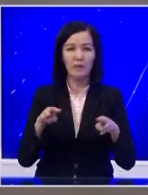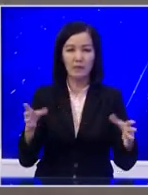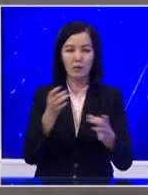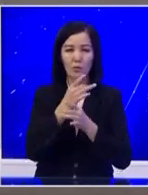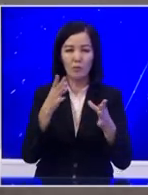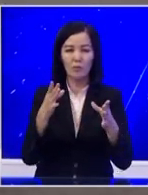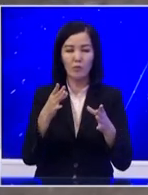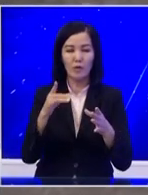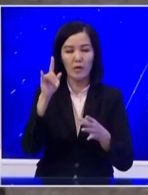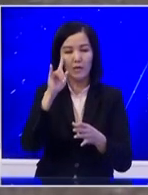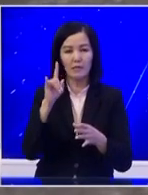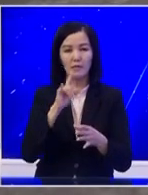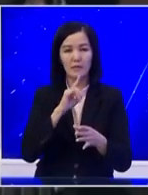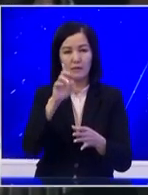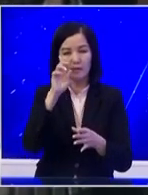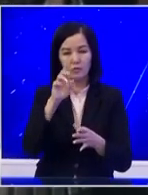спорта Республики Казахстан.